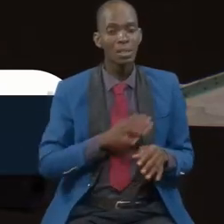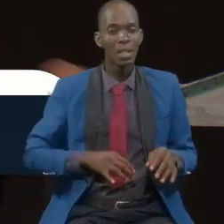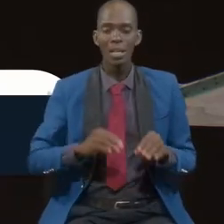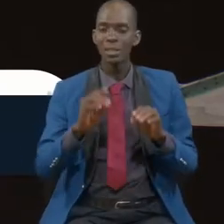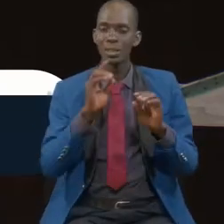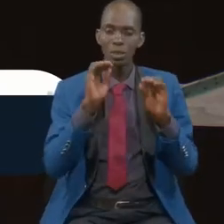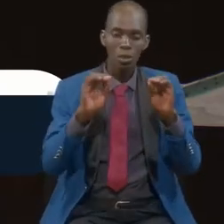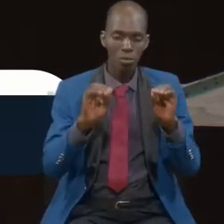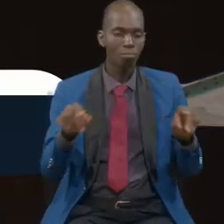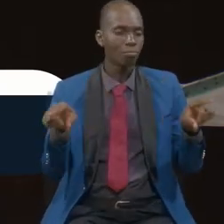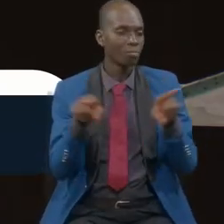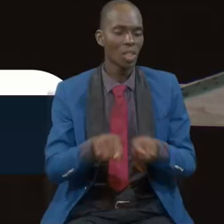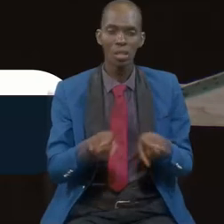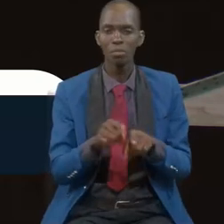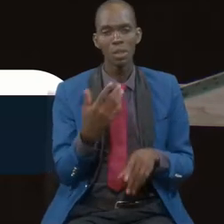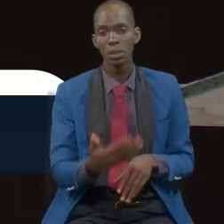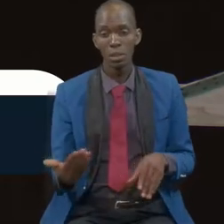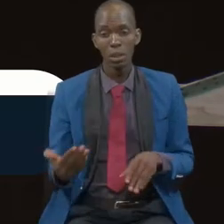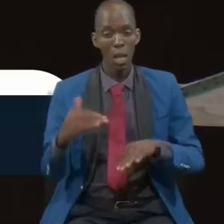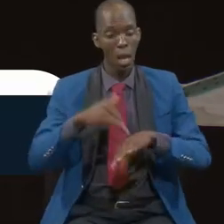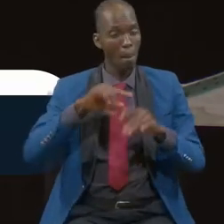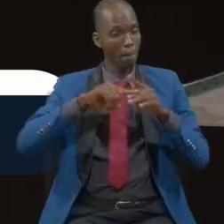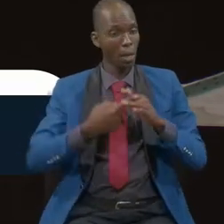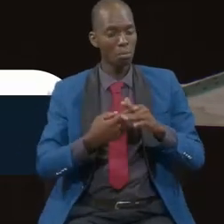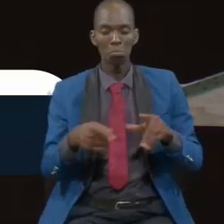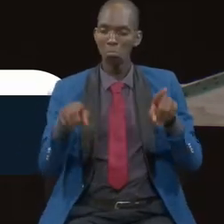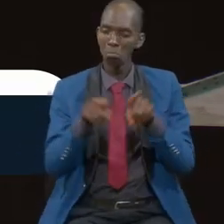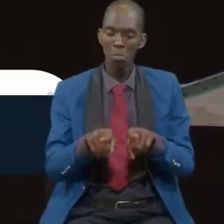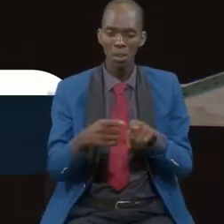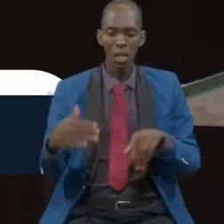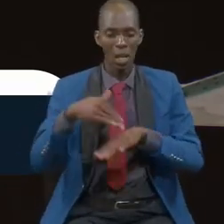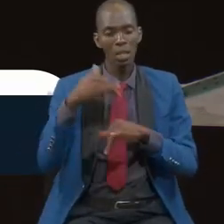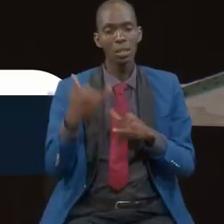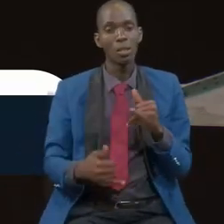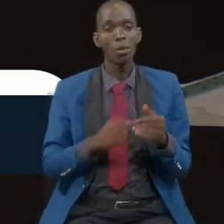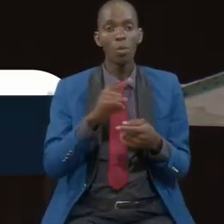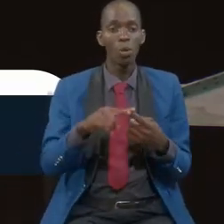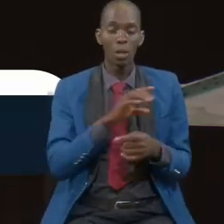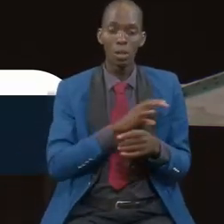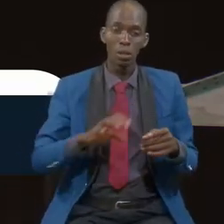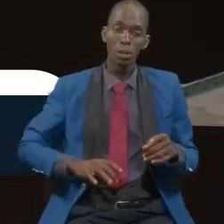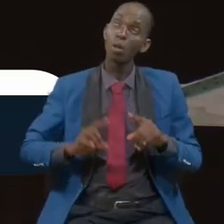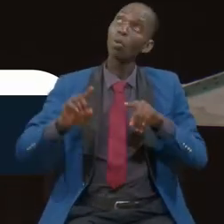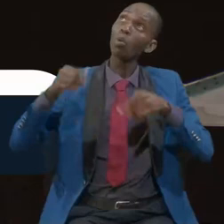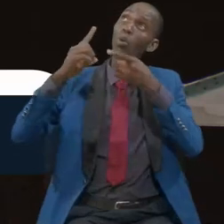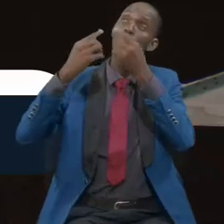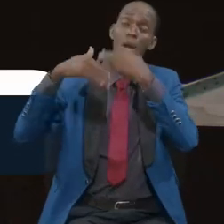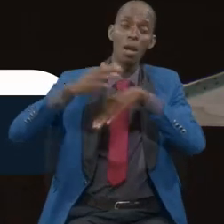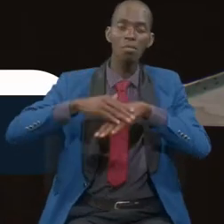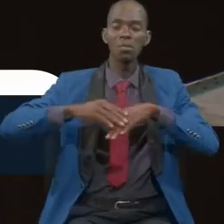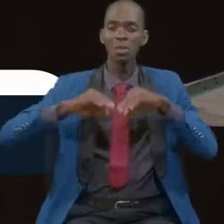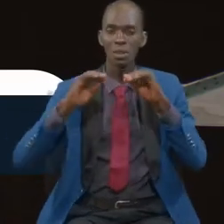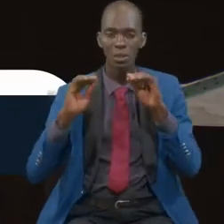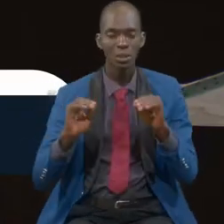la même chose au commencement et à la fin. Et même lorsqu'il est allé au ciel, il va parler à